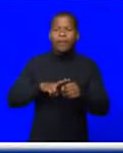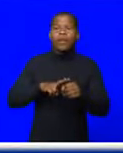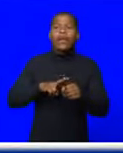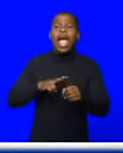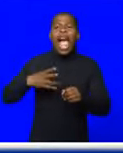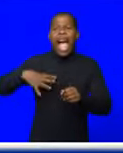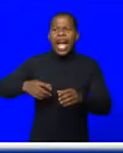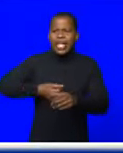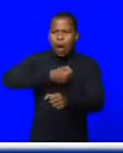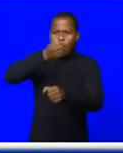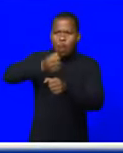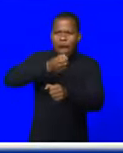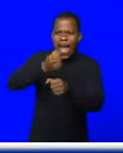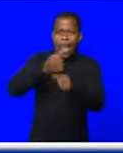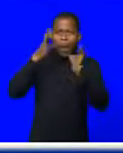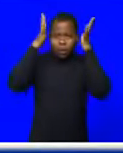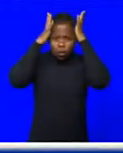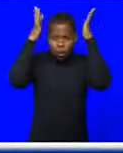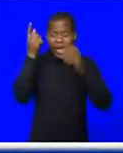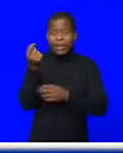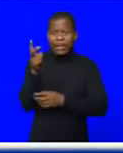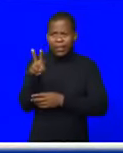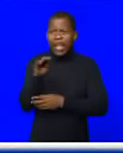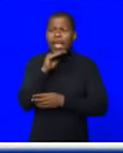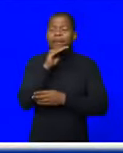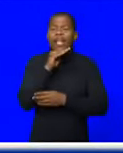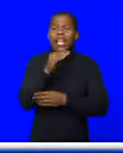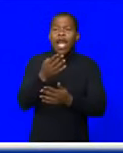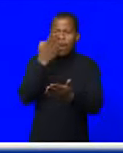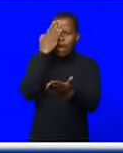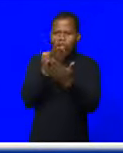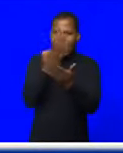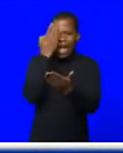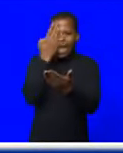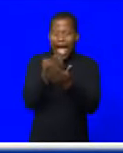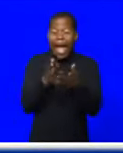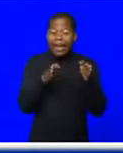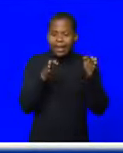Dlamini lobakathi afundzela tebuchwephesha information and technology.